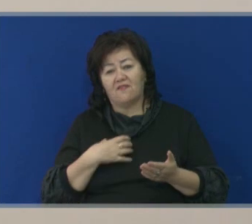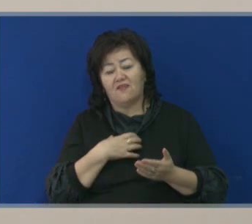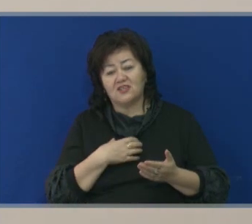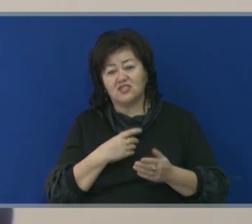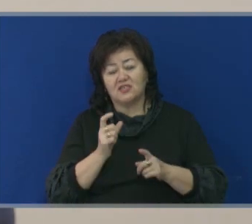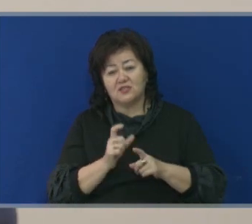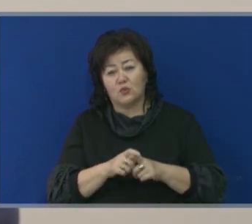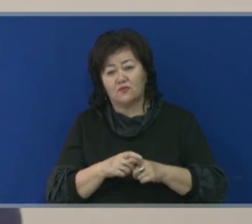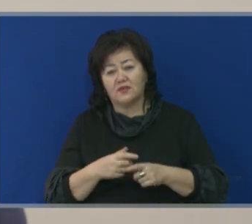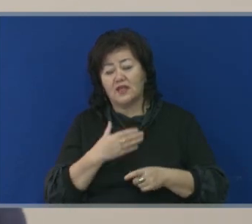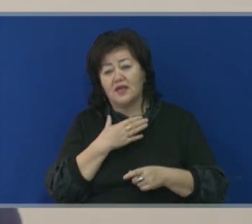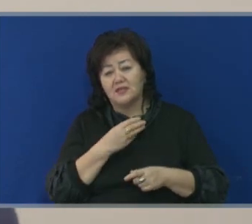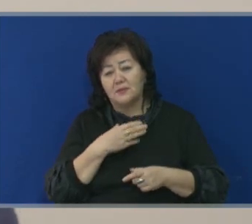имя.